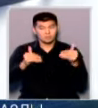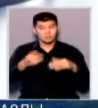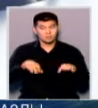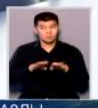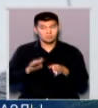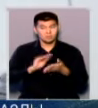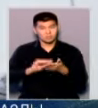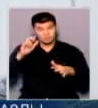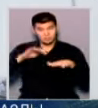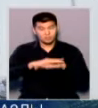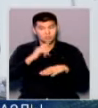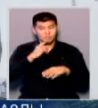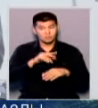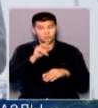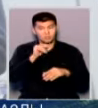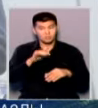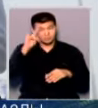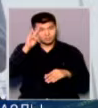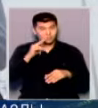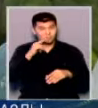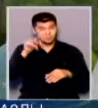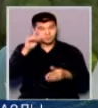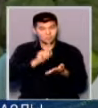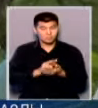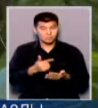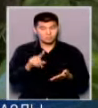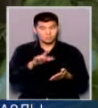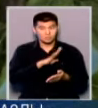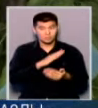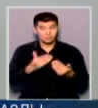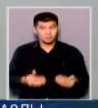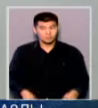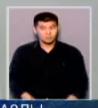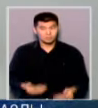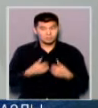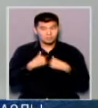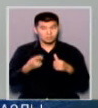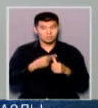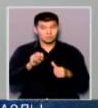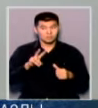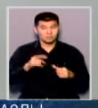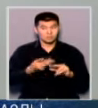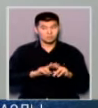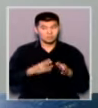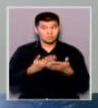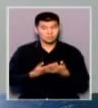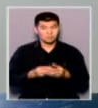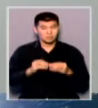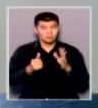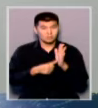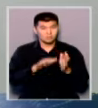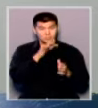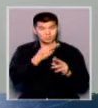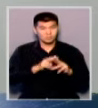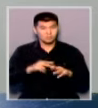студенті. Мемлекеттік тілде судай. Қазақ тілін білу мен үшін міндет, дейді ол. Мен есімім Алина, мен 16